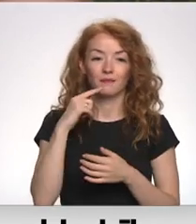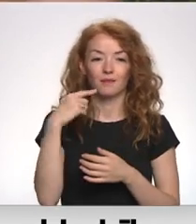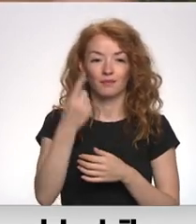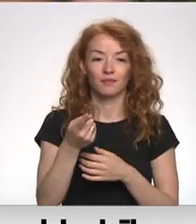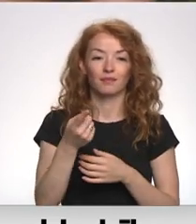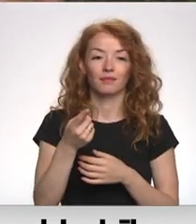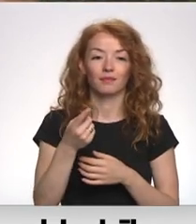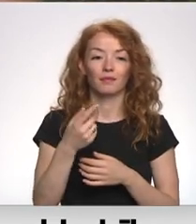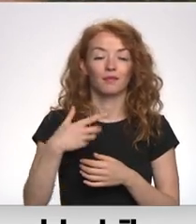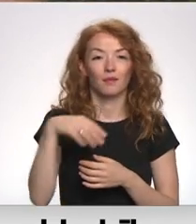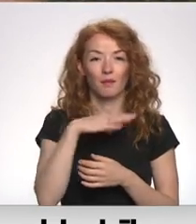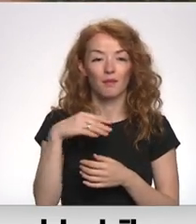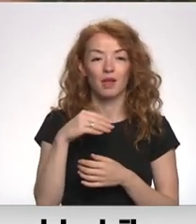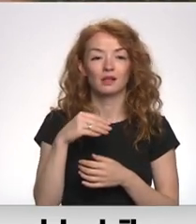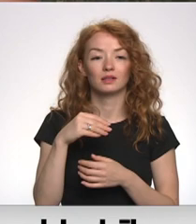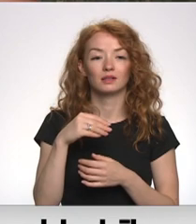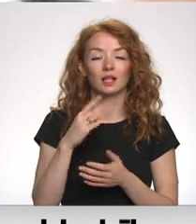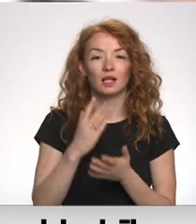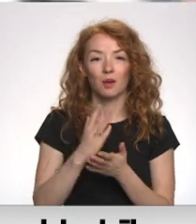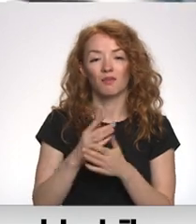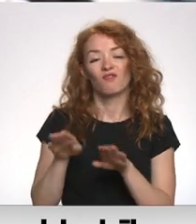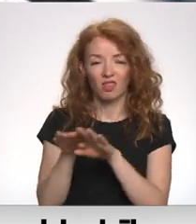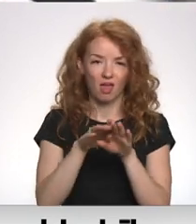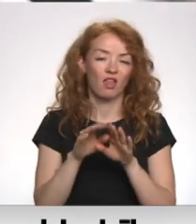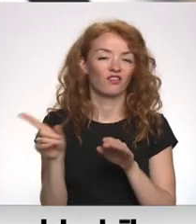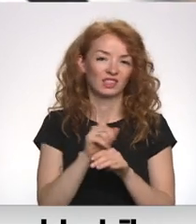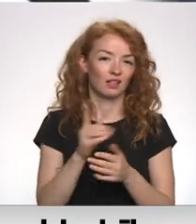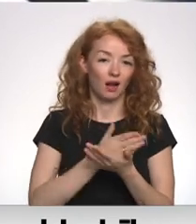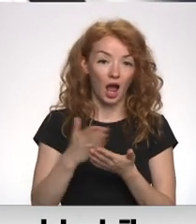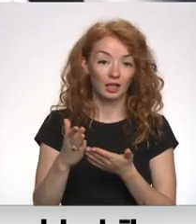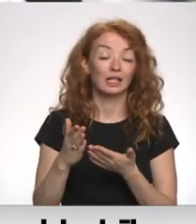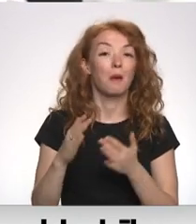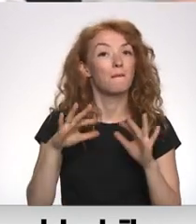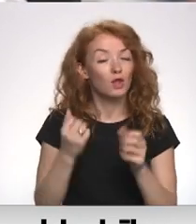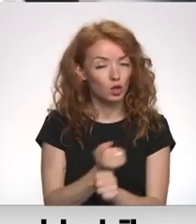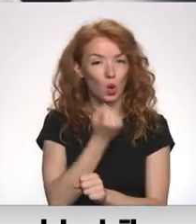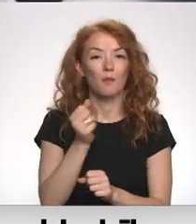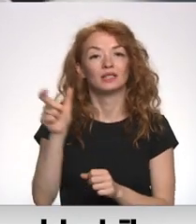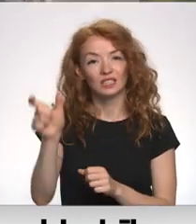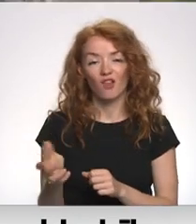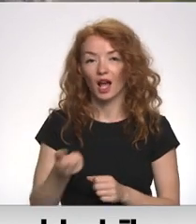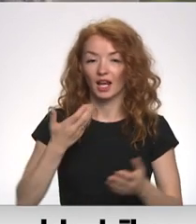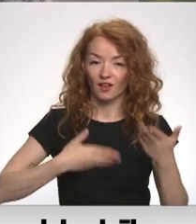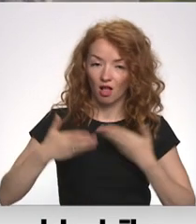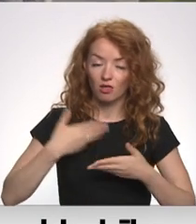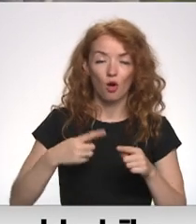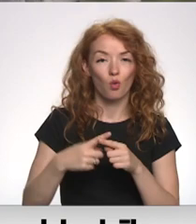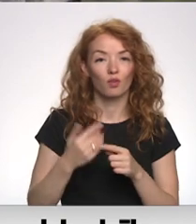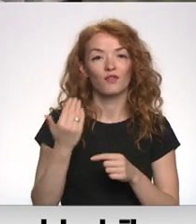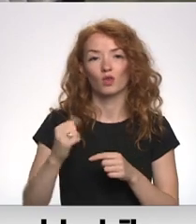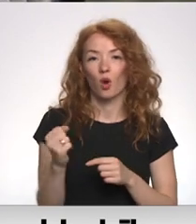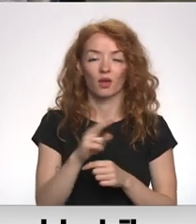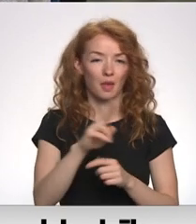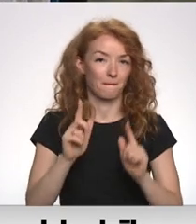bet vienkārši bišķiņ citādāk, bet tas ir viss ok. Tomēr tam, ka viss kārtībā cilvēki ar invaliditāti un viņu draugi